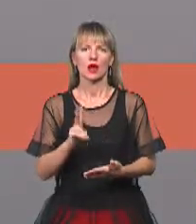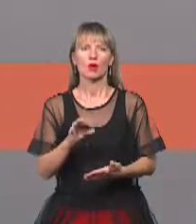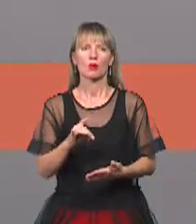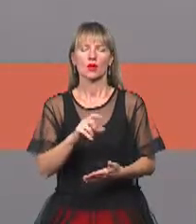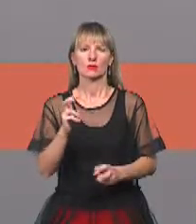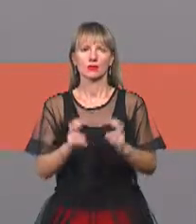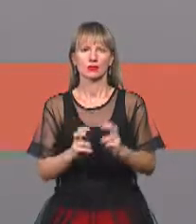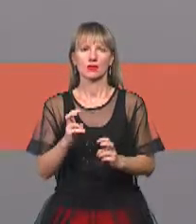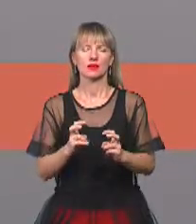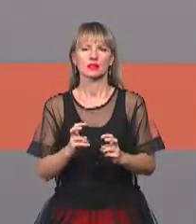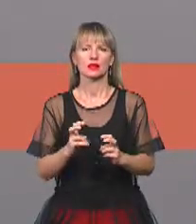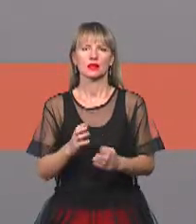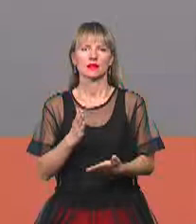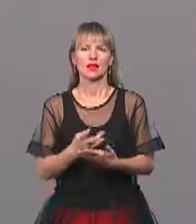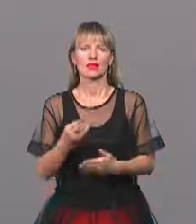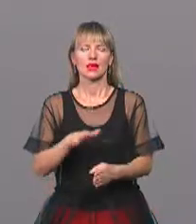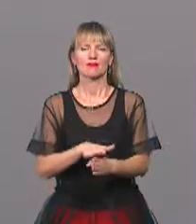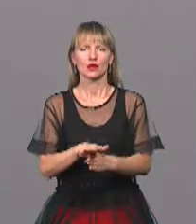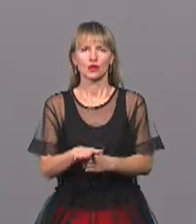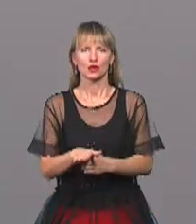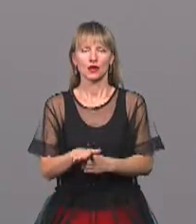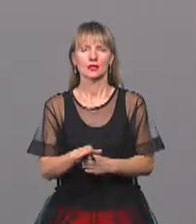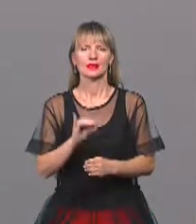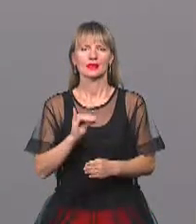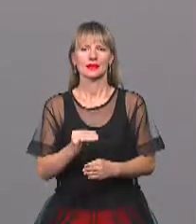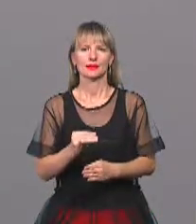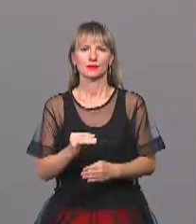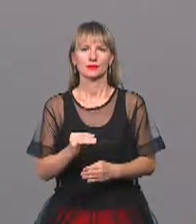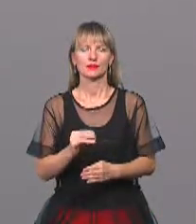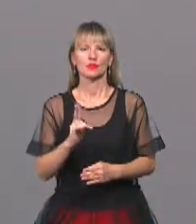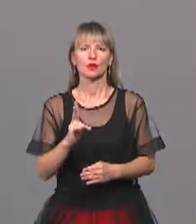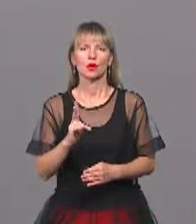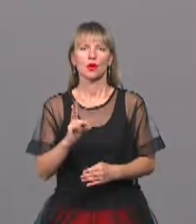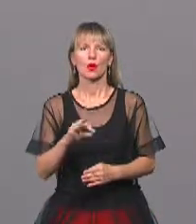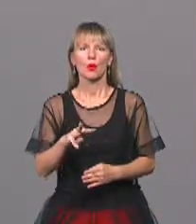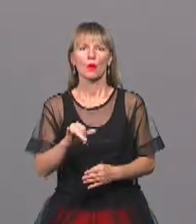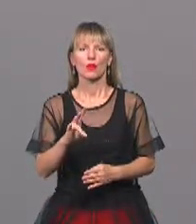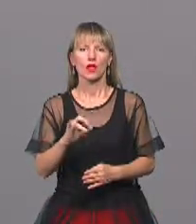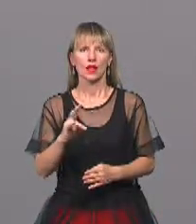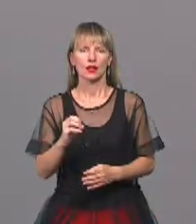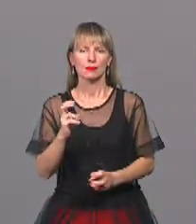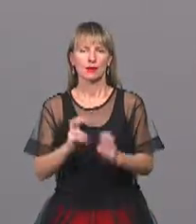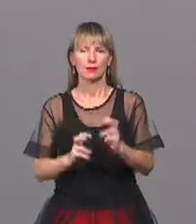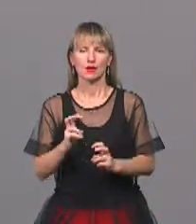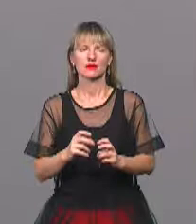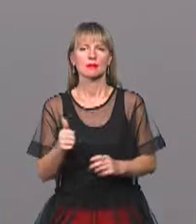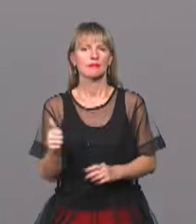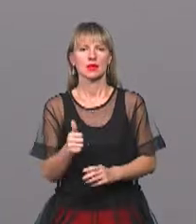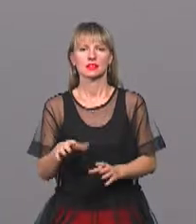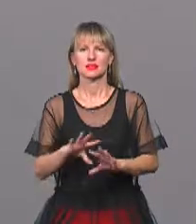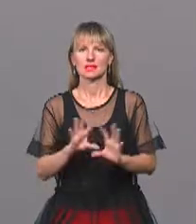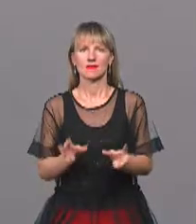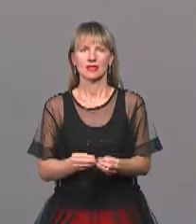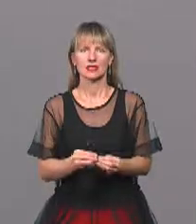є нормою для виконання. І комунальні підприємства – це перш за все ті,